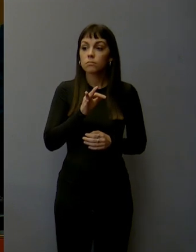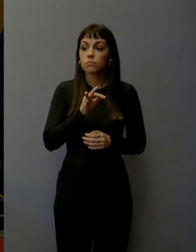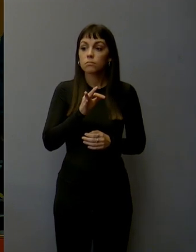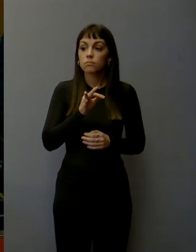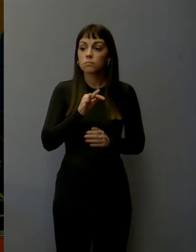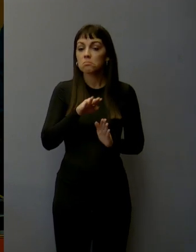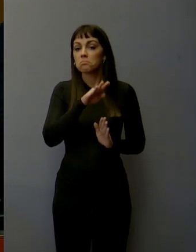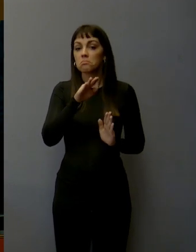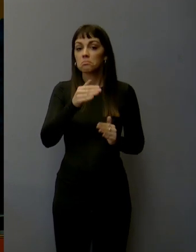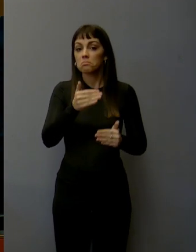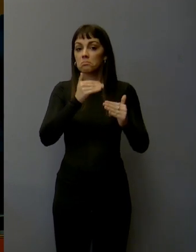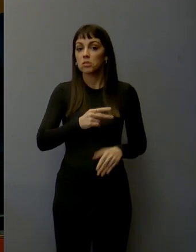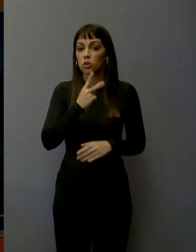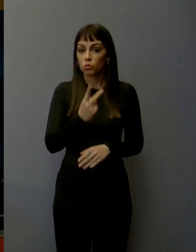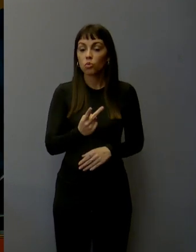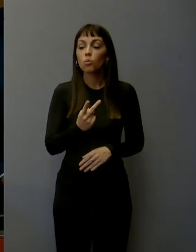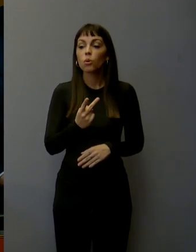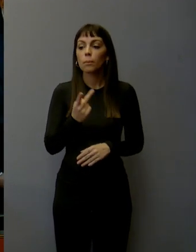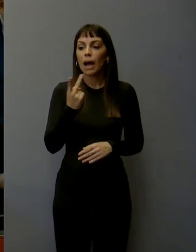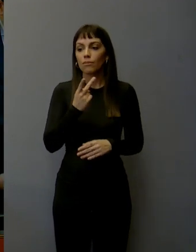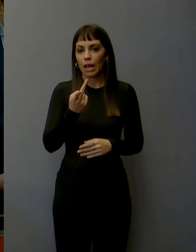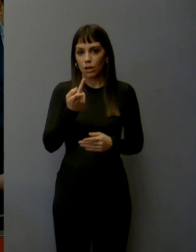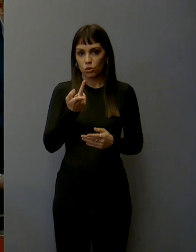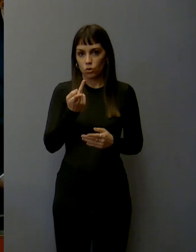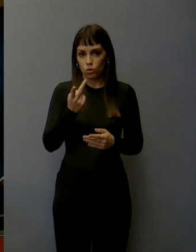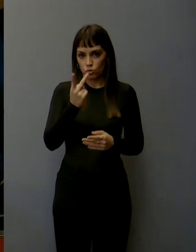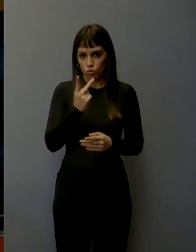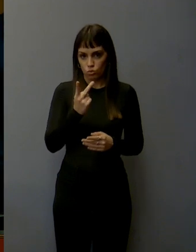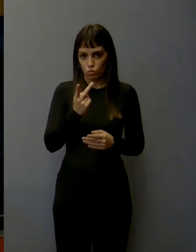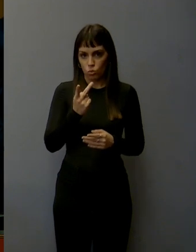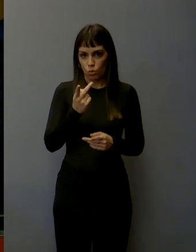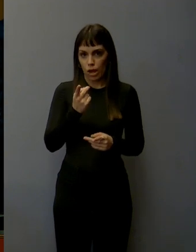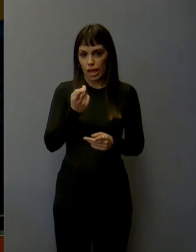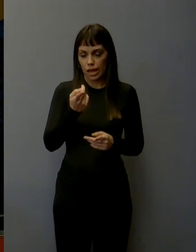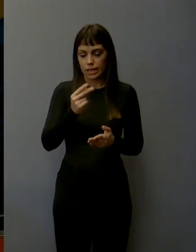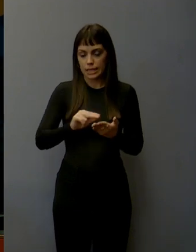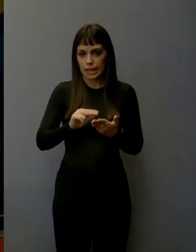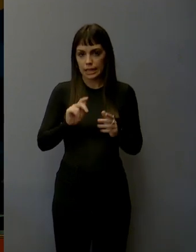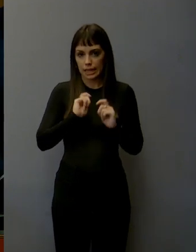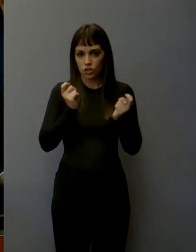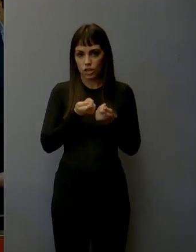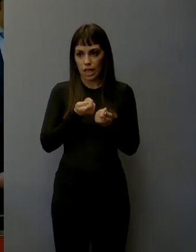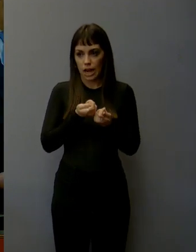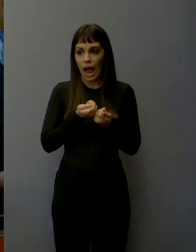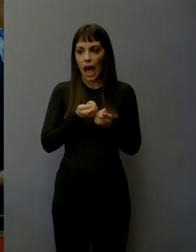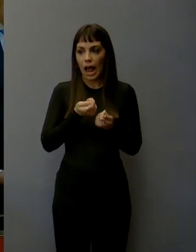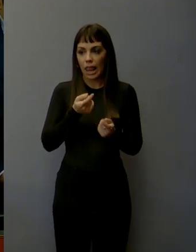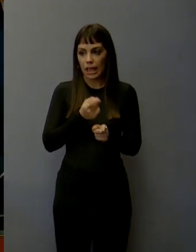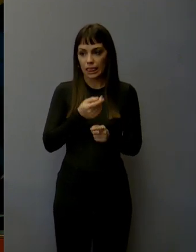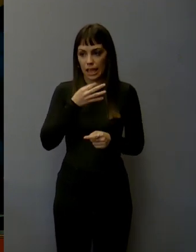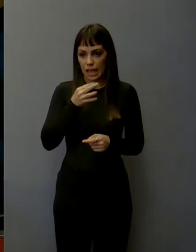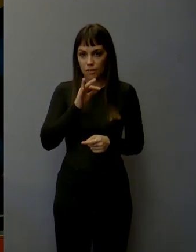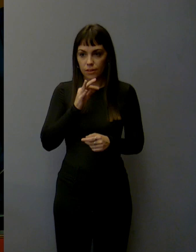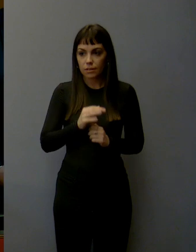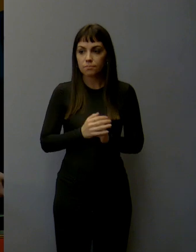2 ma sul 2 c'è la segreteria generale che si deve esprimere facciamo prima esprime e faceva